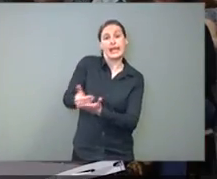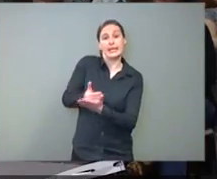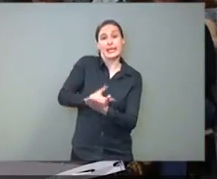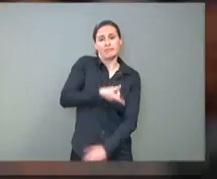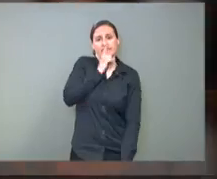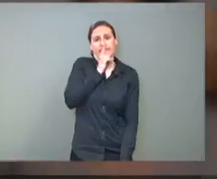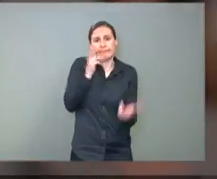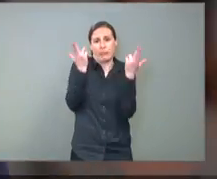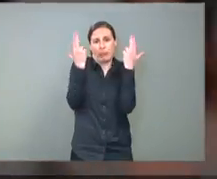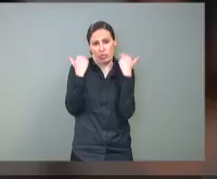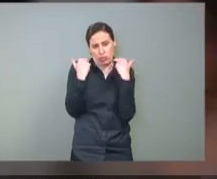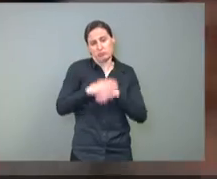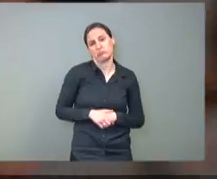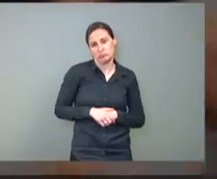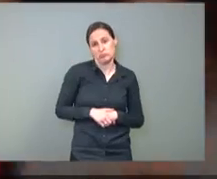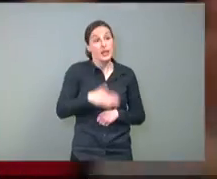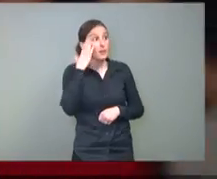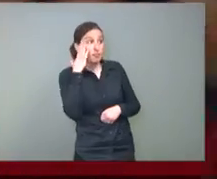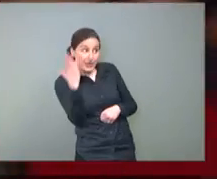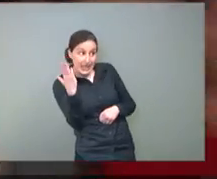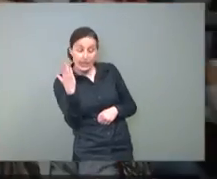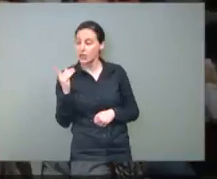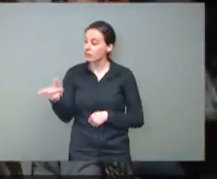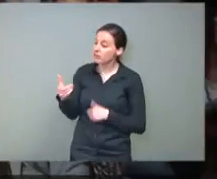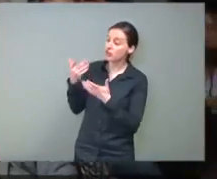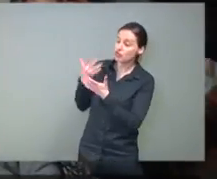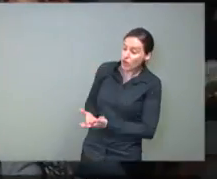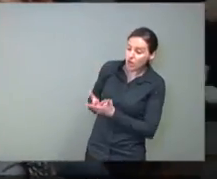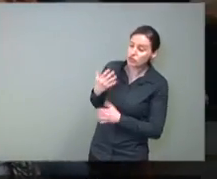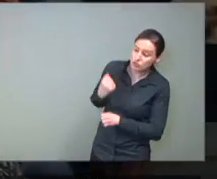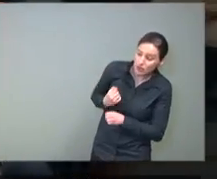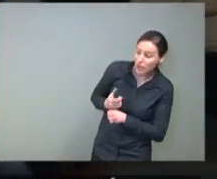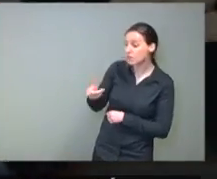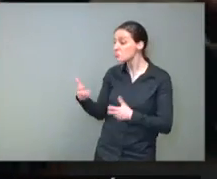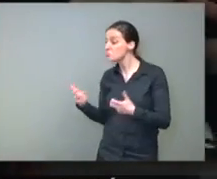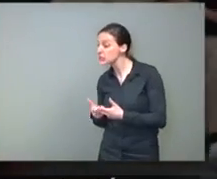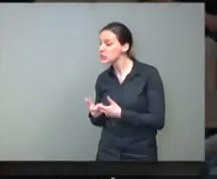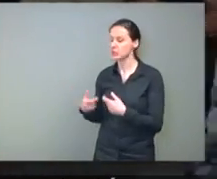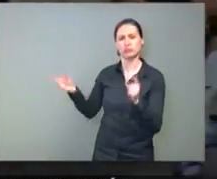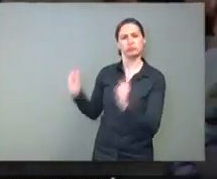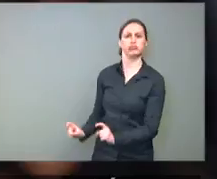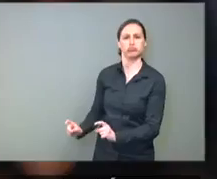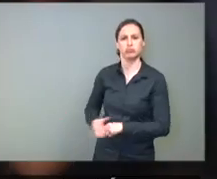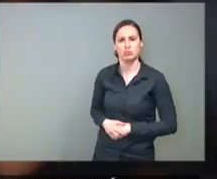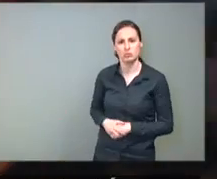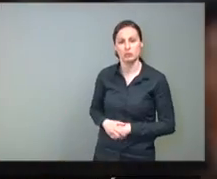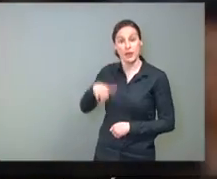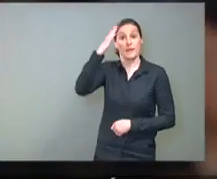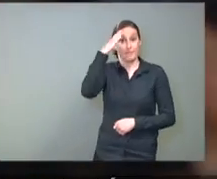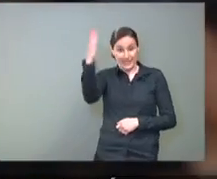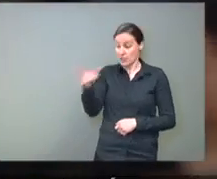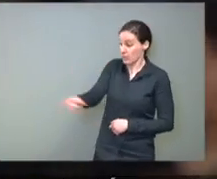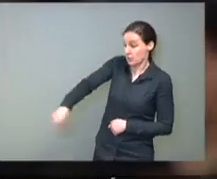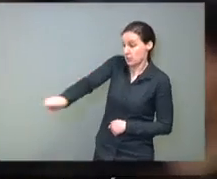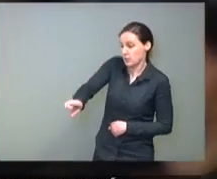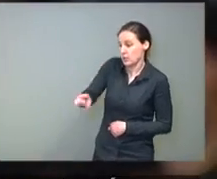prix, baisse, à condition que ça ne leur coûte rien, voire que vous leur donniez de l'argent. Et là commence l'incroyable